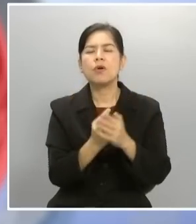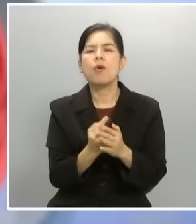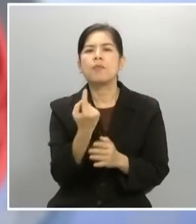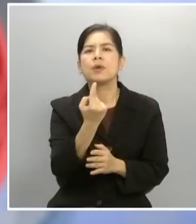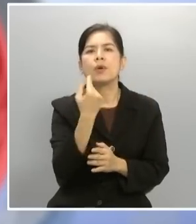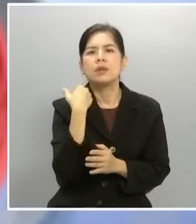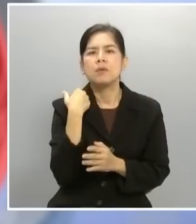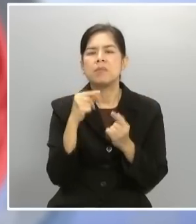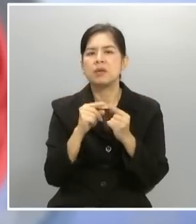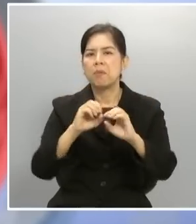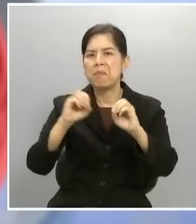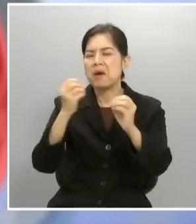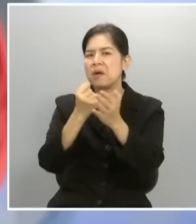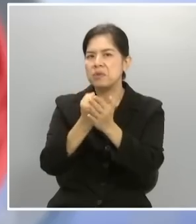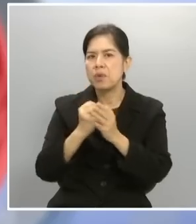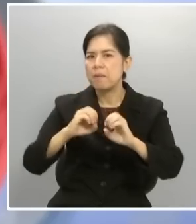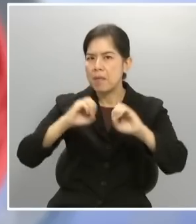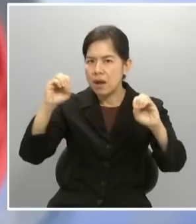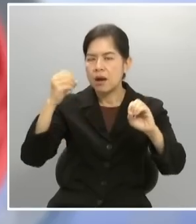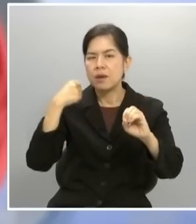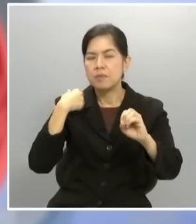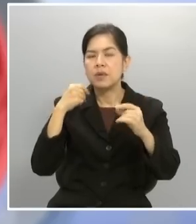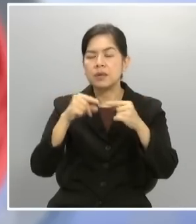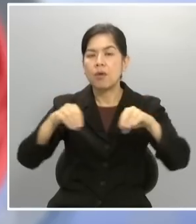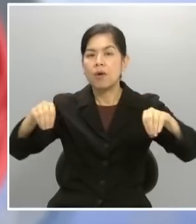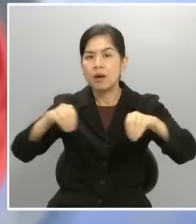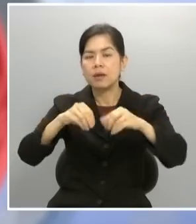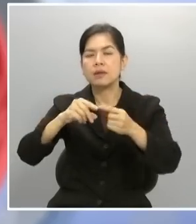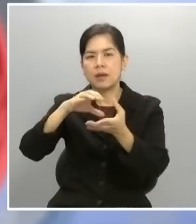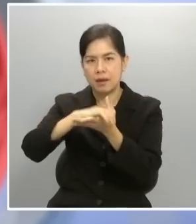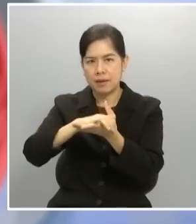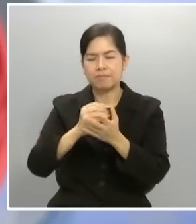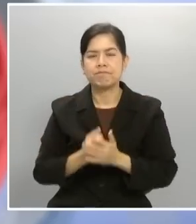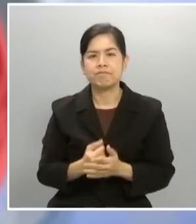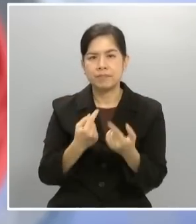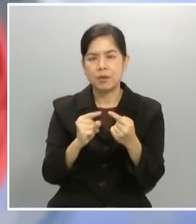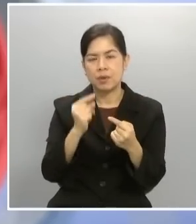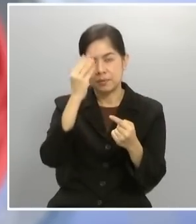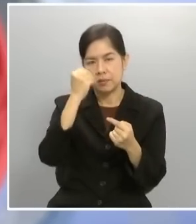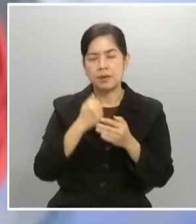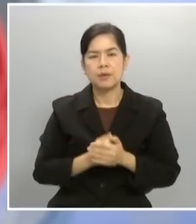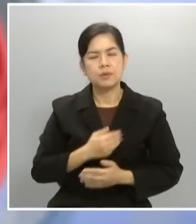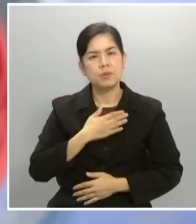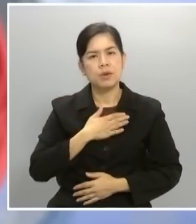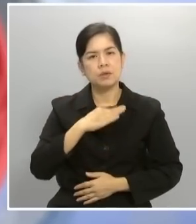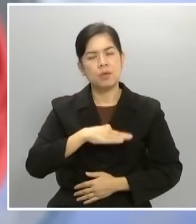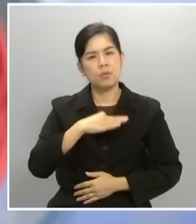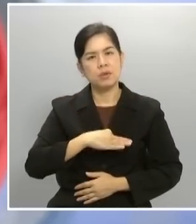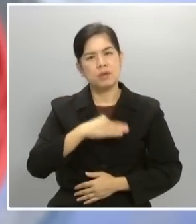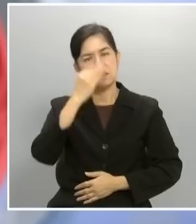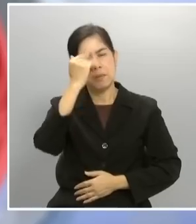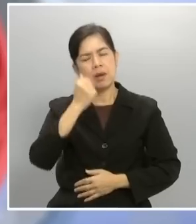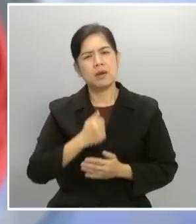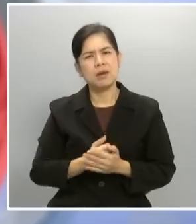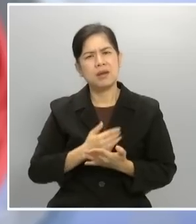ช่วยเหลือเธอเลยกำลังจะมีความสุขในการแต่งงานอืออืแต่อีกมุมนึงตัวเธอเองเนี่ยกลับรู้สึกว่าแล้ว